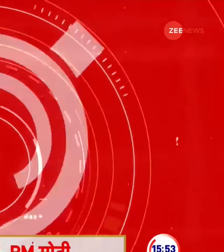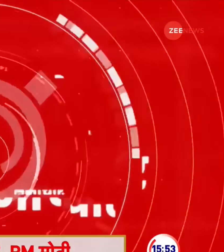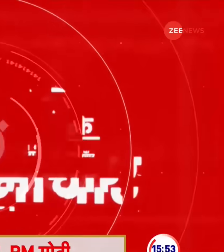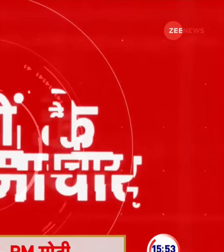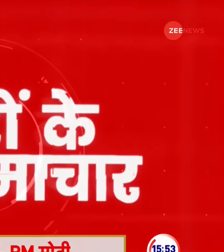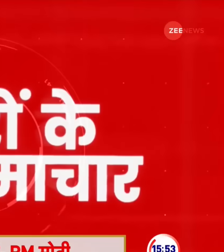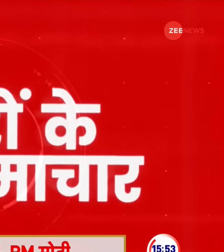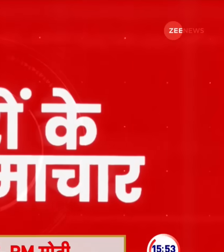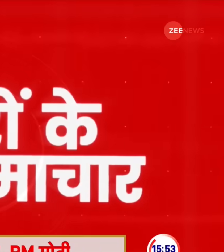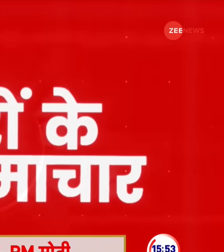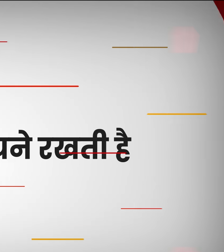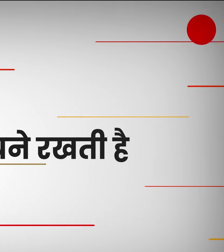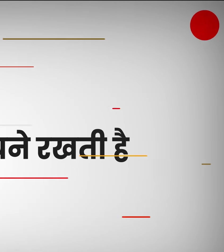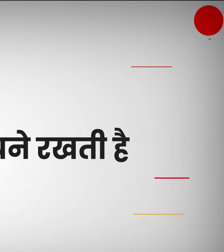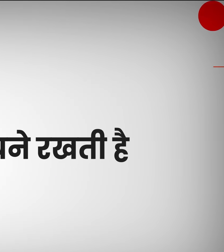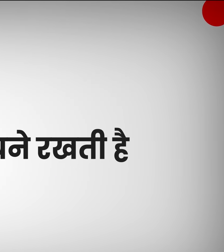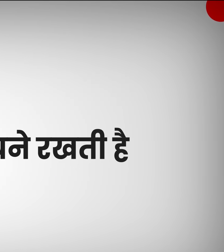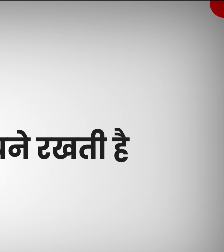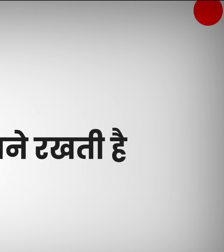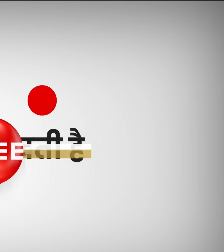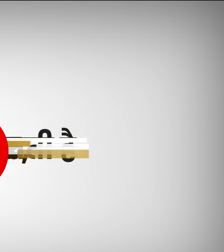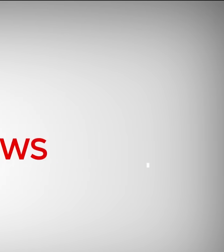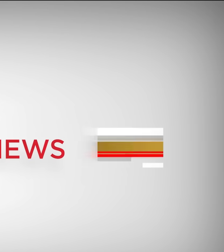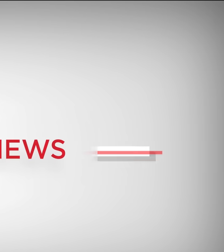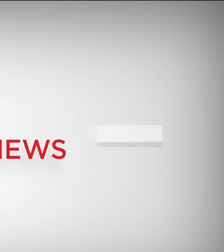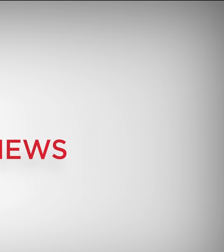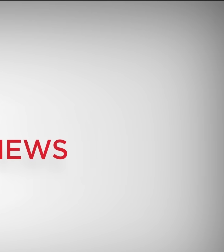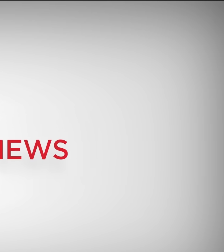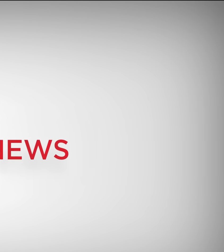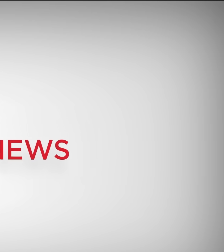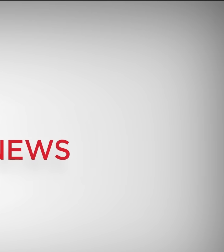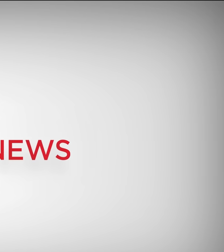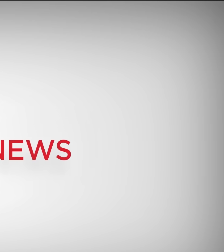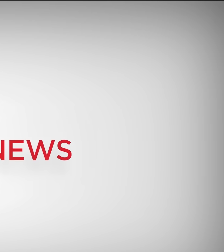Z News.